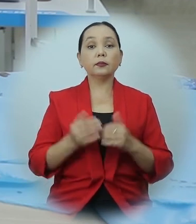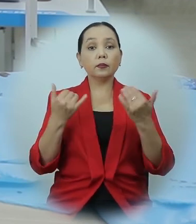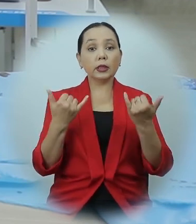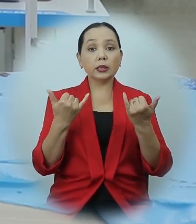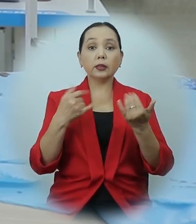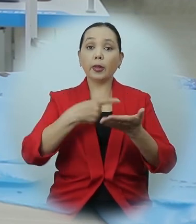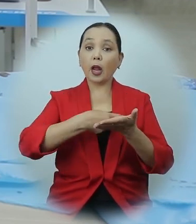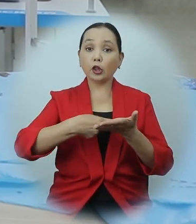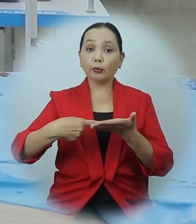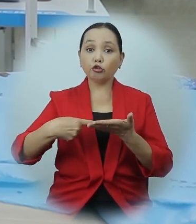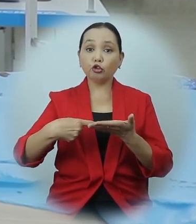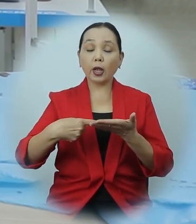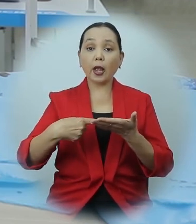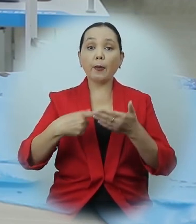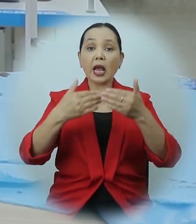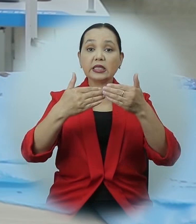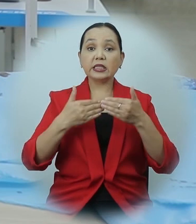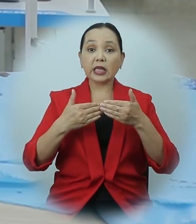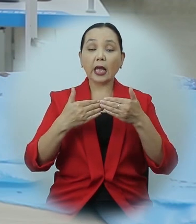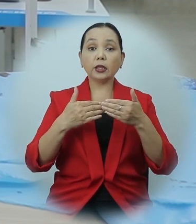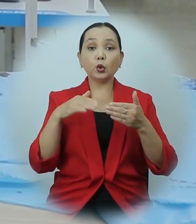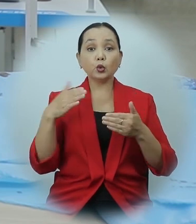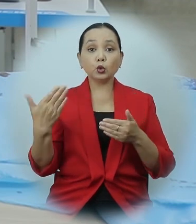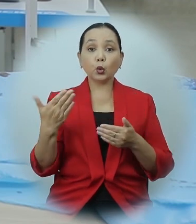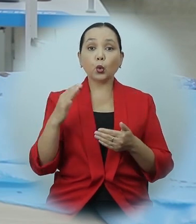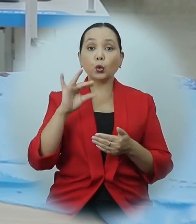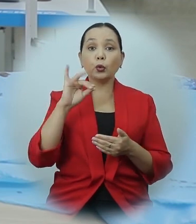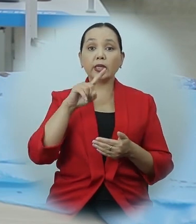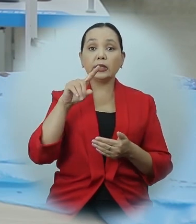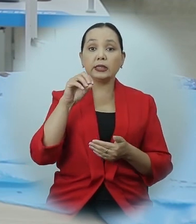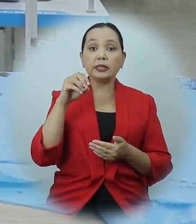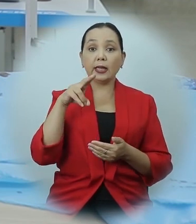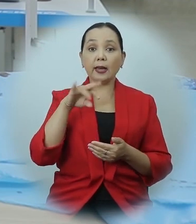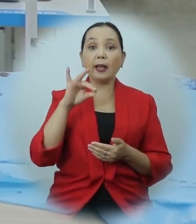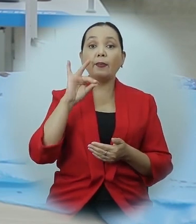Теперь отмечаем заднюю сторону изделия, изнаночную сторону